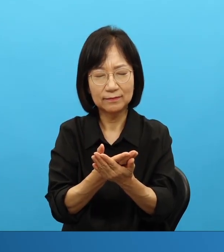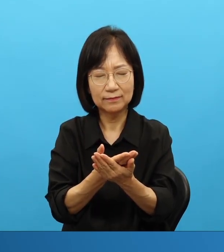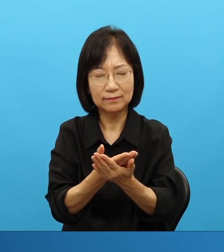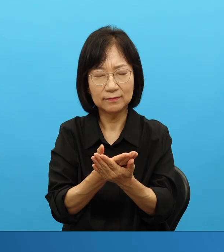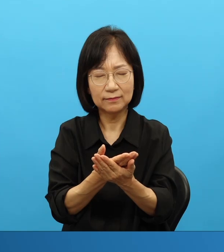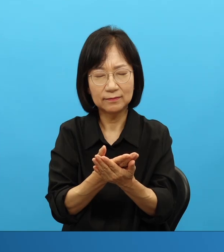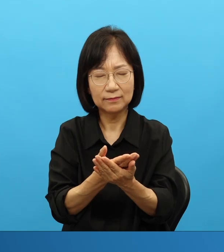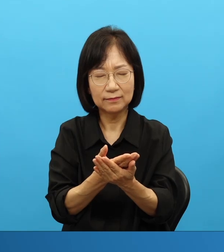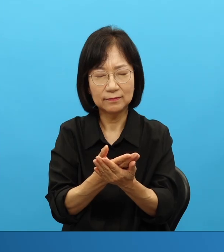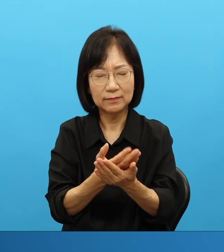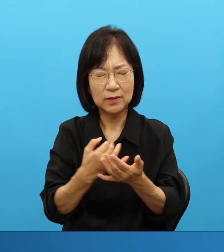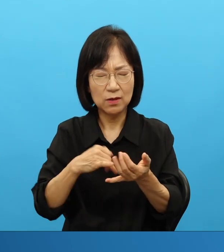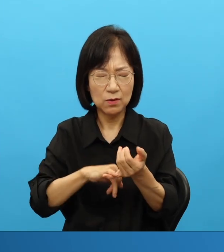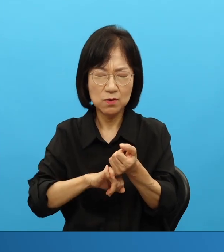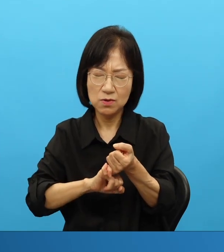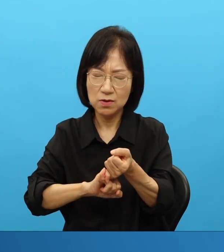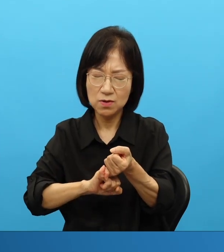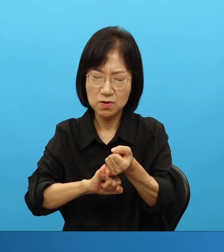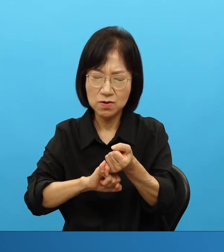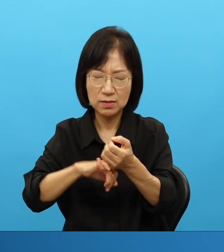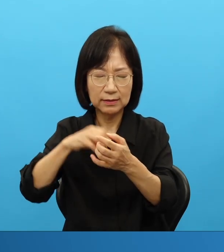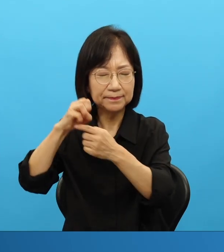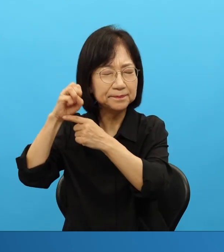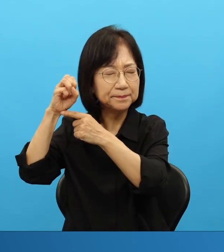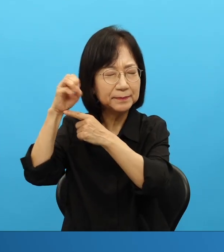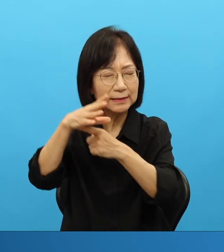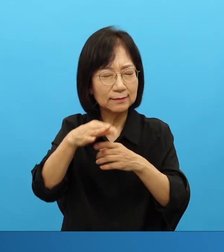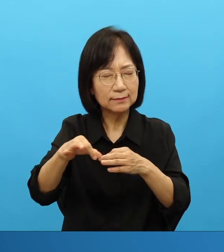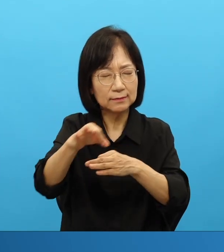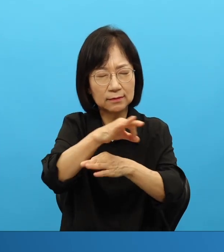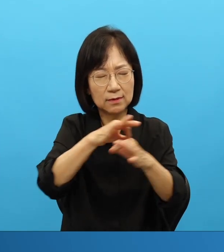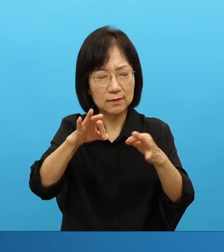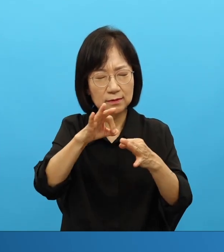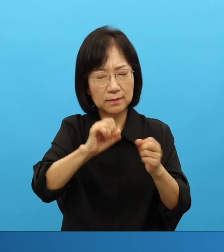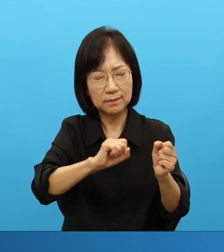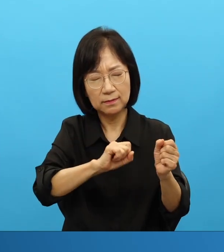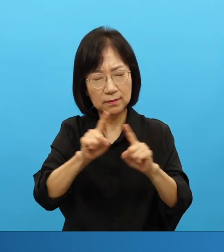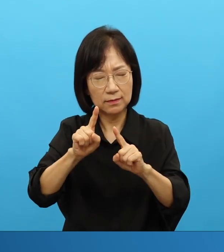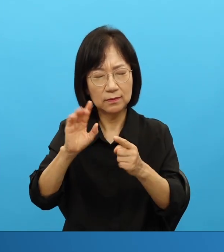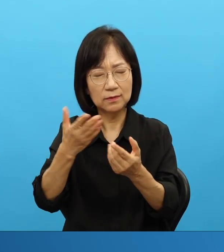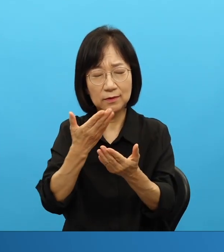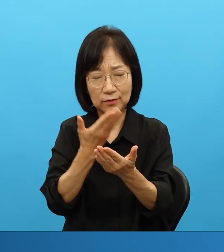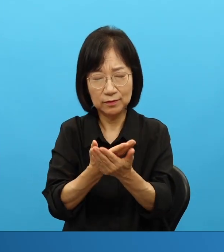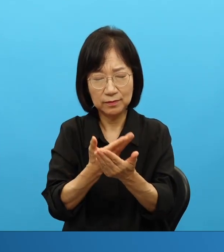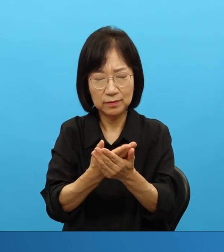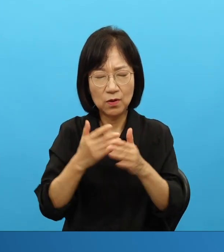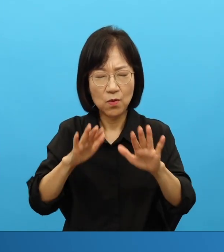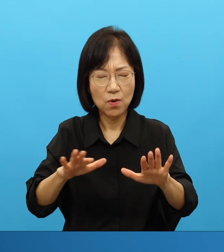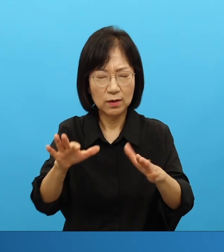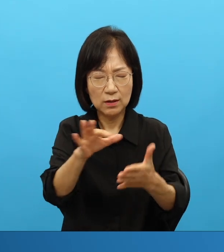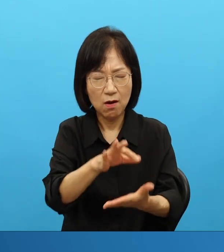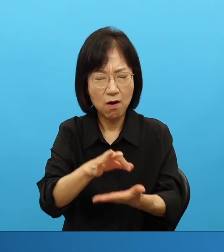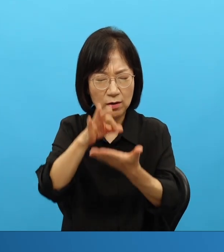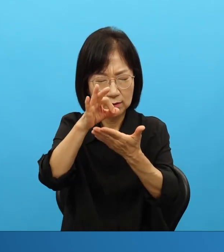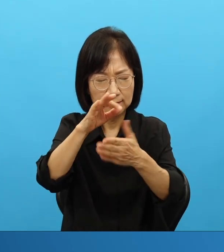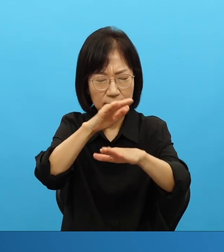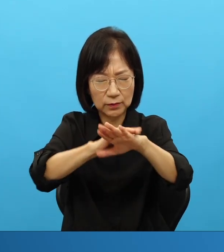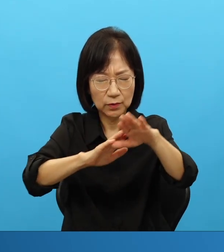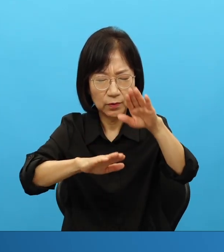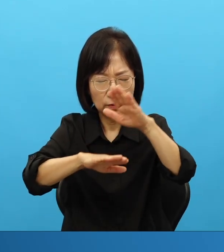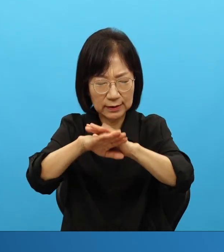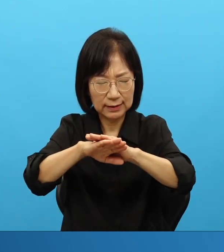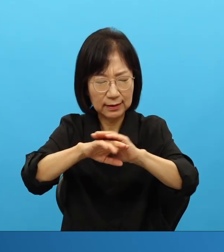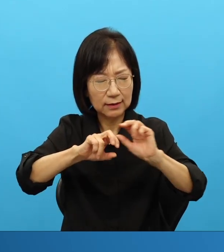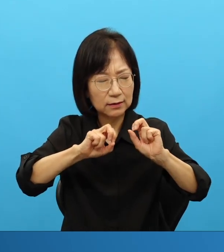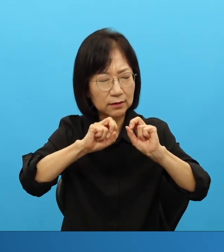빛의 경제 회복하게 하옵소서. Would you allow us to absolutely restore the economy of light? 오늘 예물 드린 손이 선교